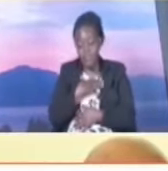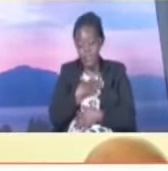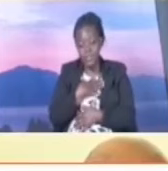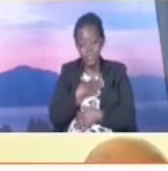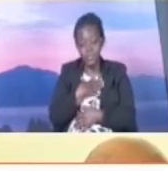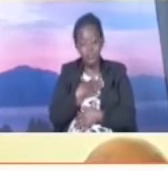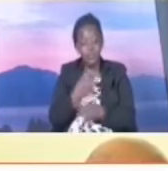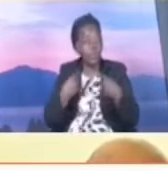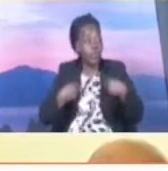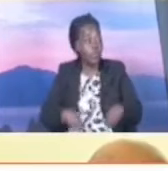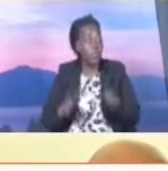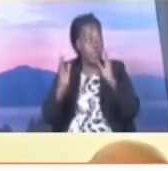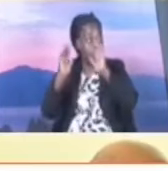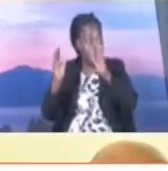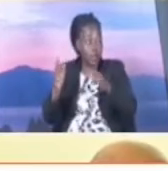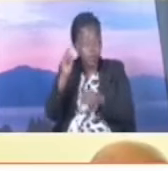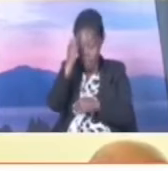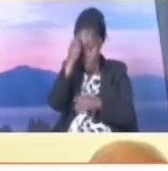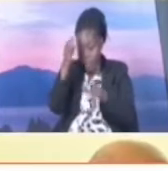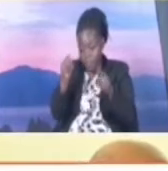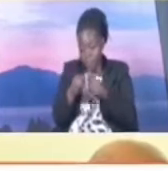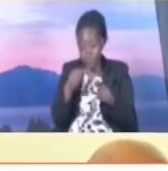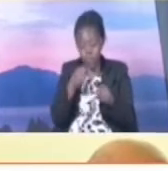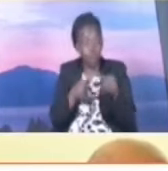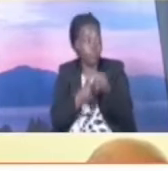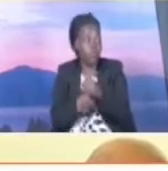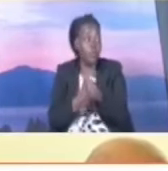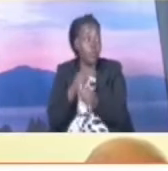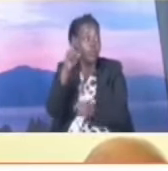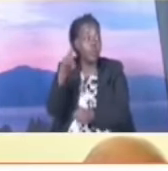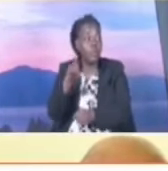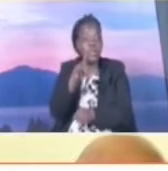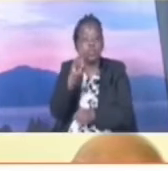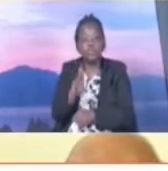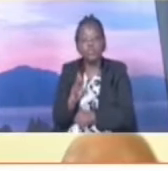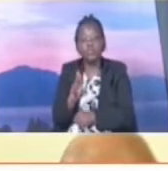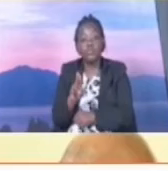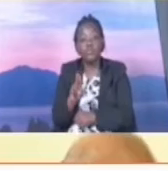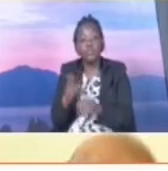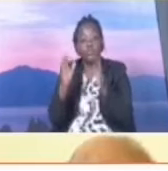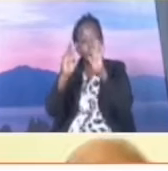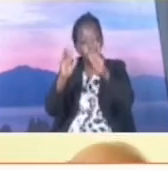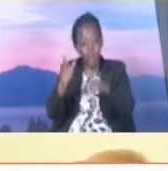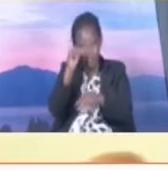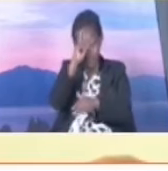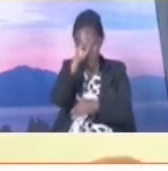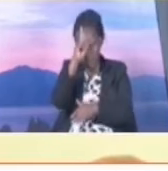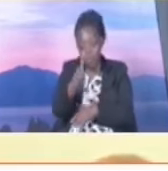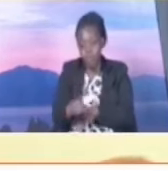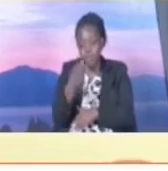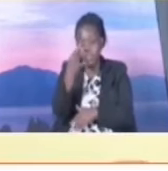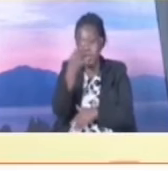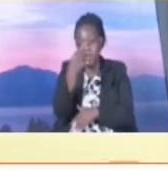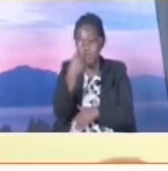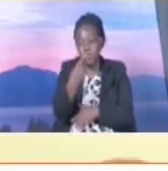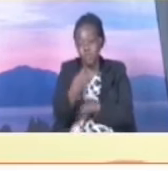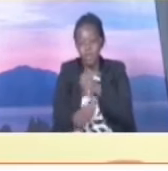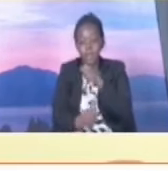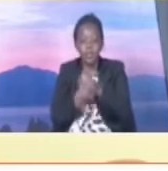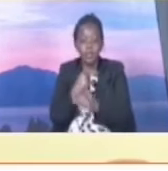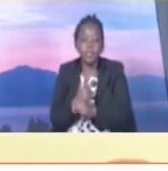Tuyozaayoza nga gavumenti ate ng'abawagira Patriotic League of Uganda. Tuyozaayoza Ssaabasajja okuweza emyaka